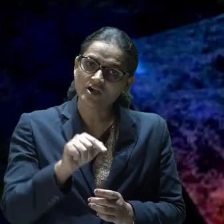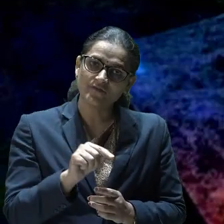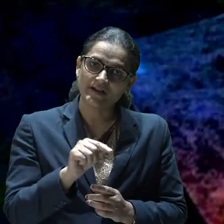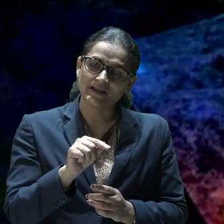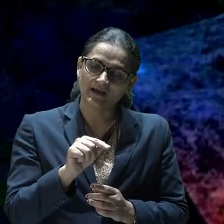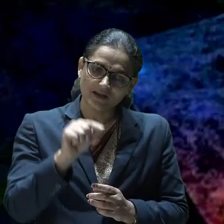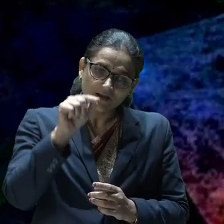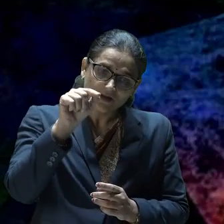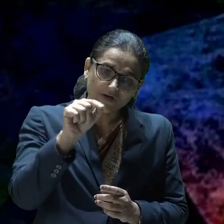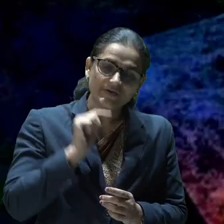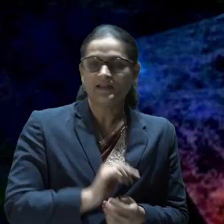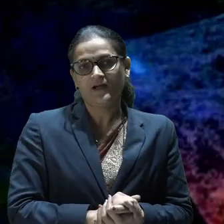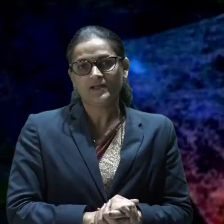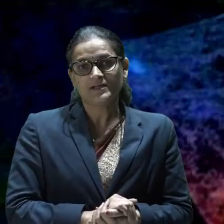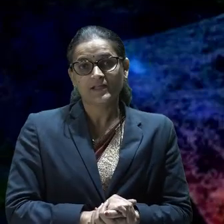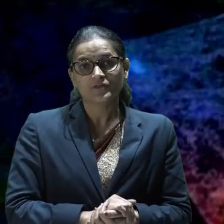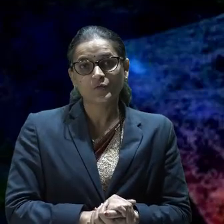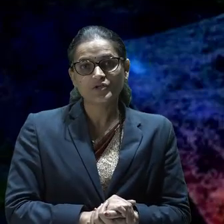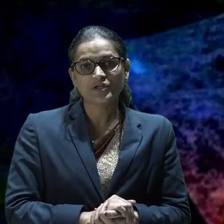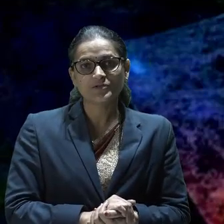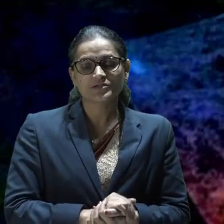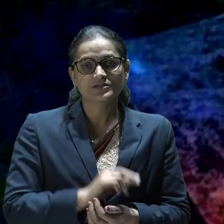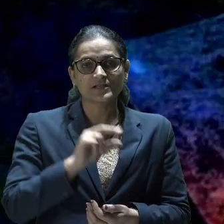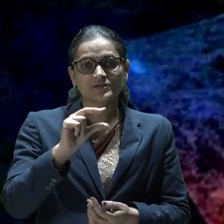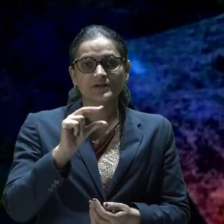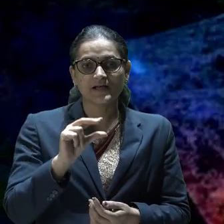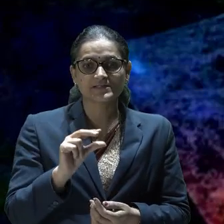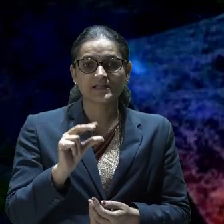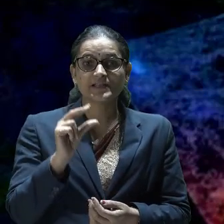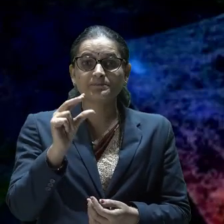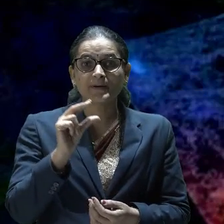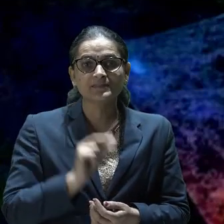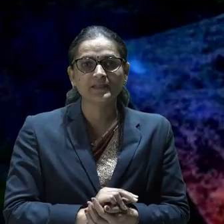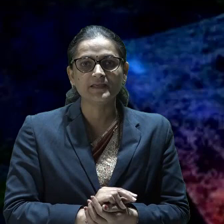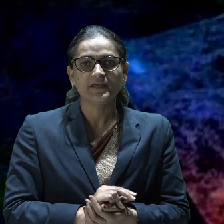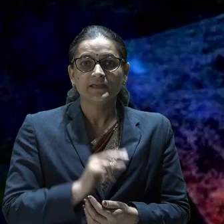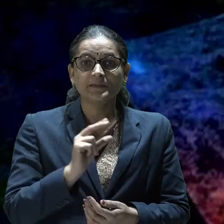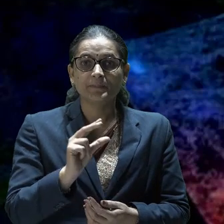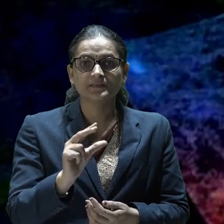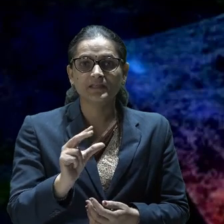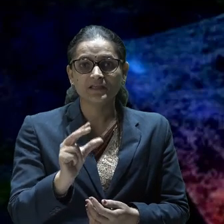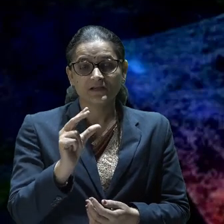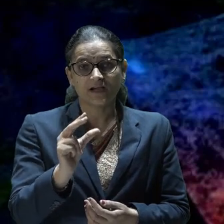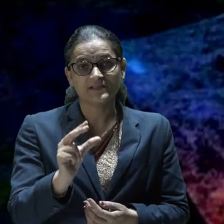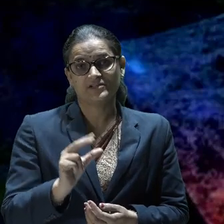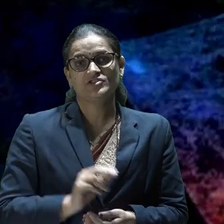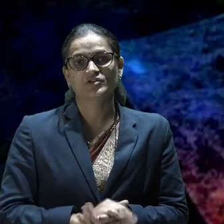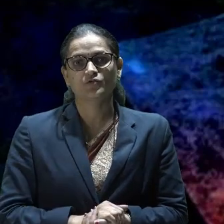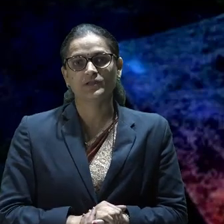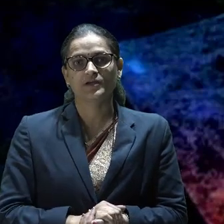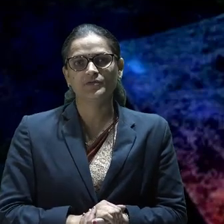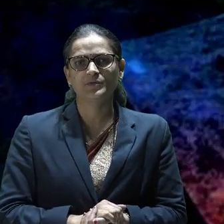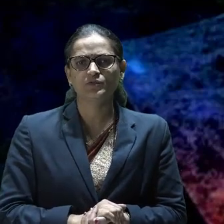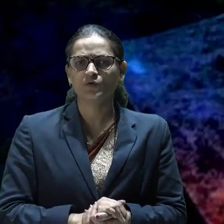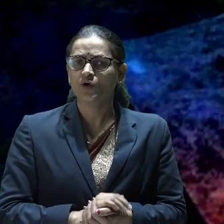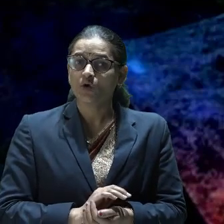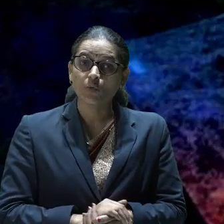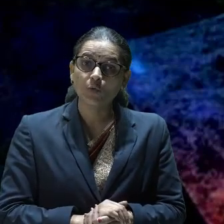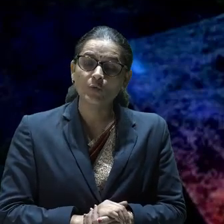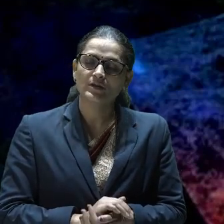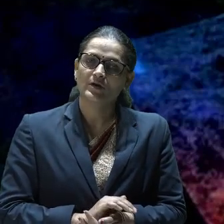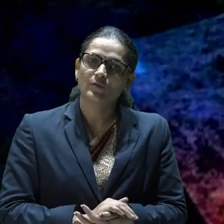आणि अशा वेळेला कवीला त्या तुळशीच्या जवळ असणारी ही पंक्ती काहीतरी शिकवते। कवी